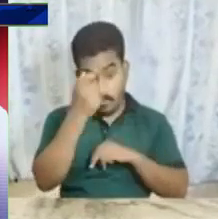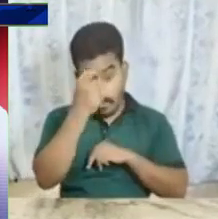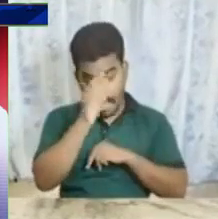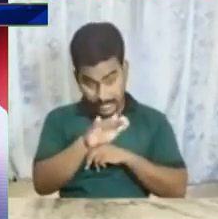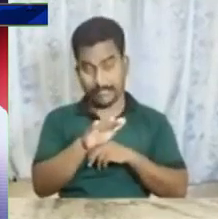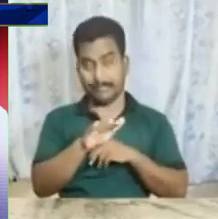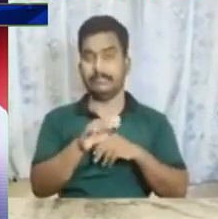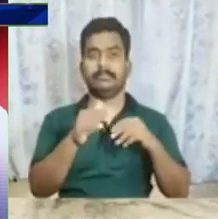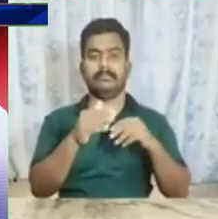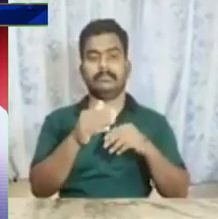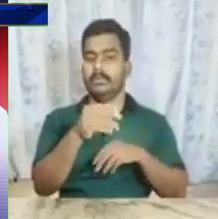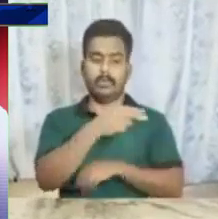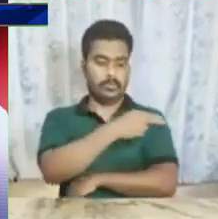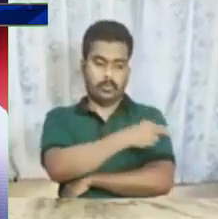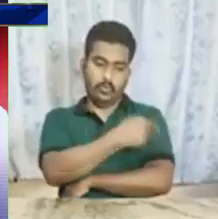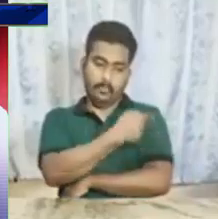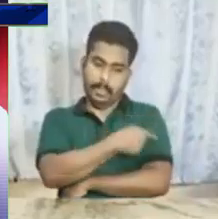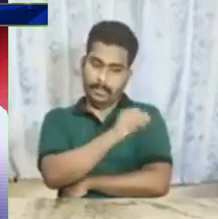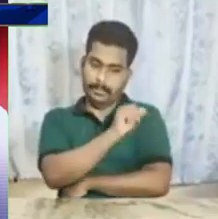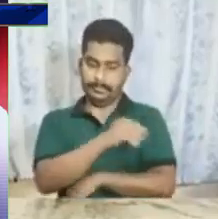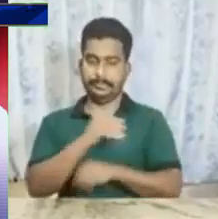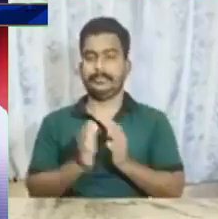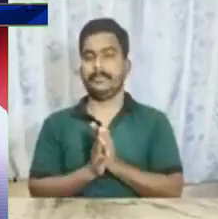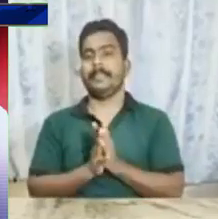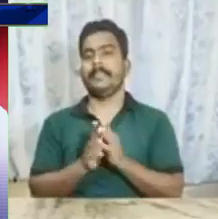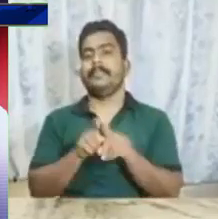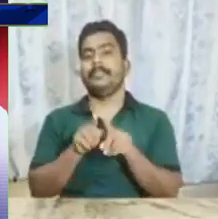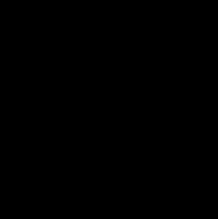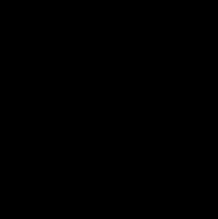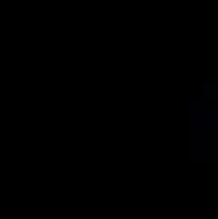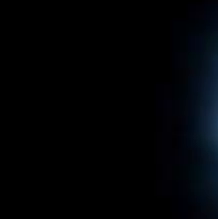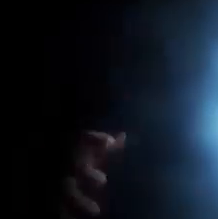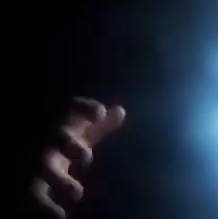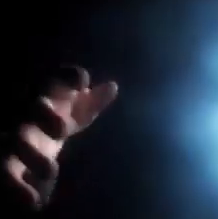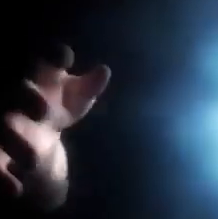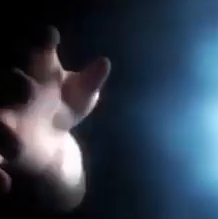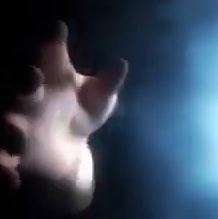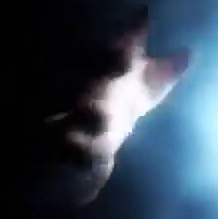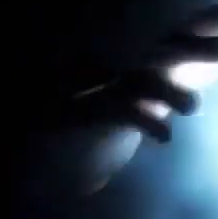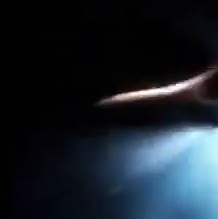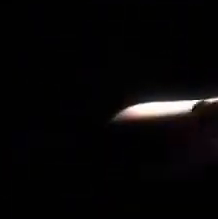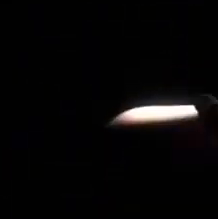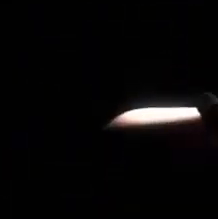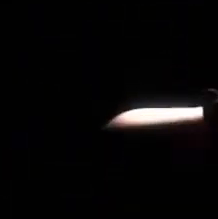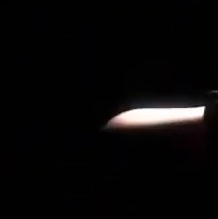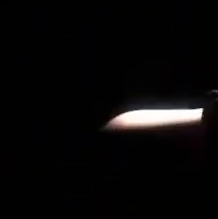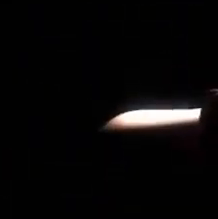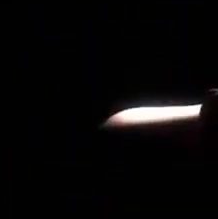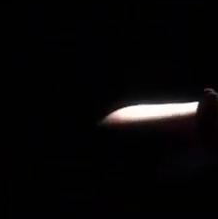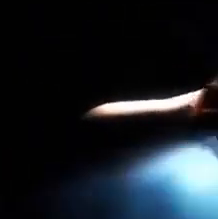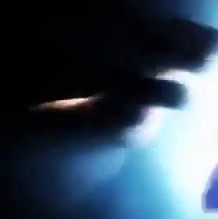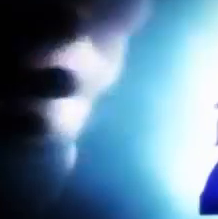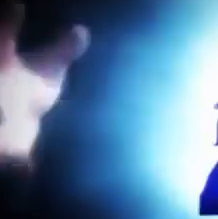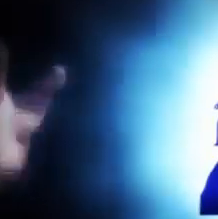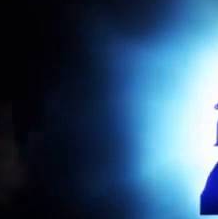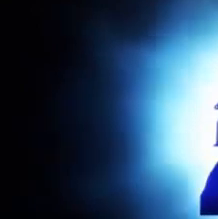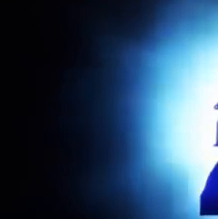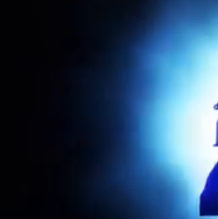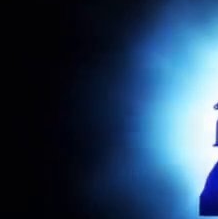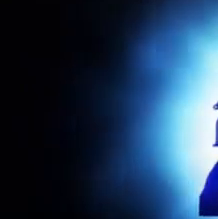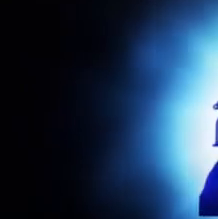ഇത് നേരത്തെ പറഞ്ഞതിൽ നിന്നുള്ള ഒരു വ്യത്യാസമാണ്. നേരത്തെ പറഞ്ഞിരുന്നത് വരുന്നവര് അതിർത്തിയിൽ